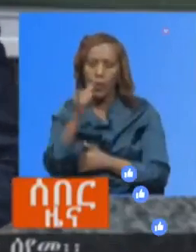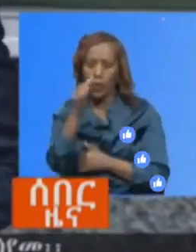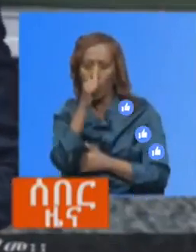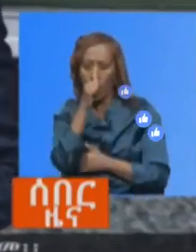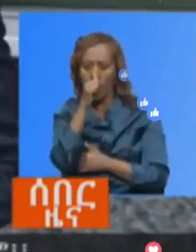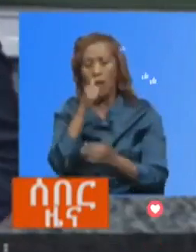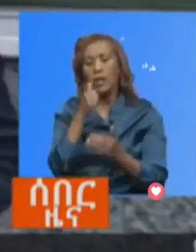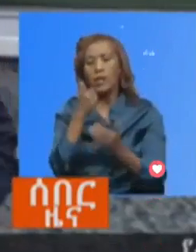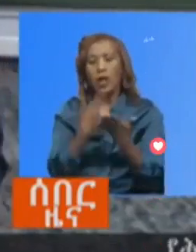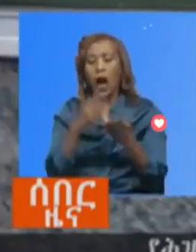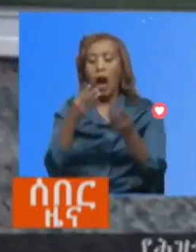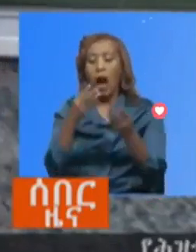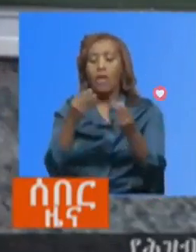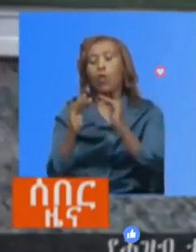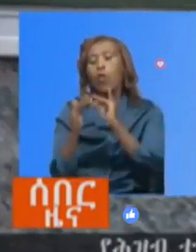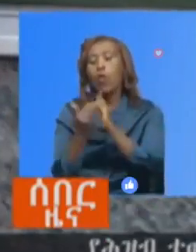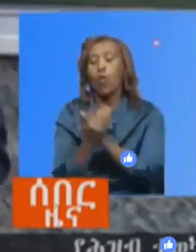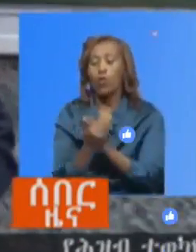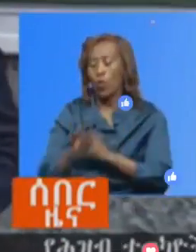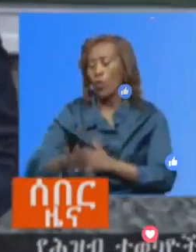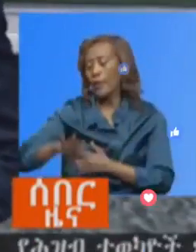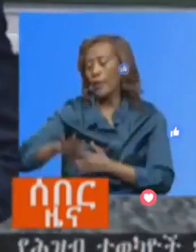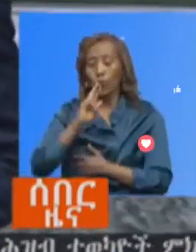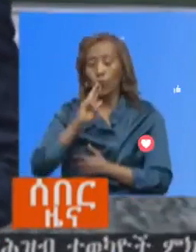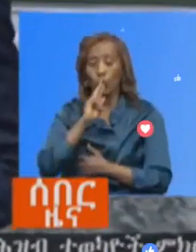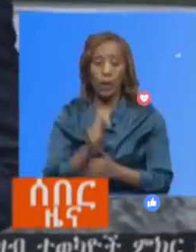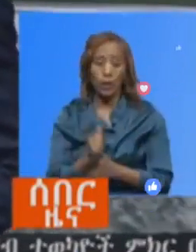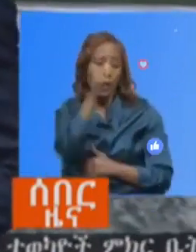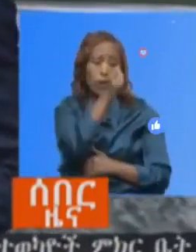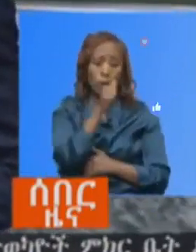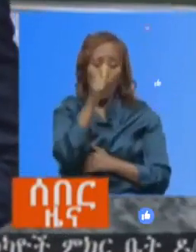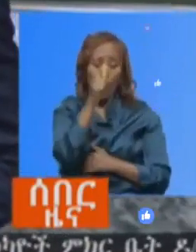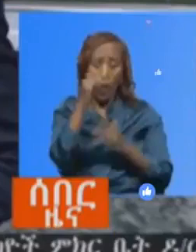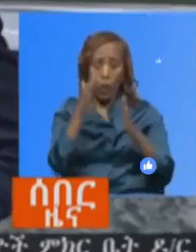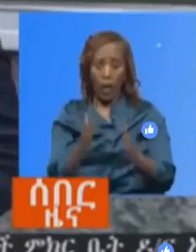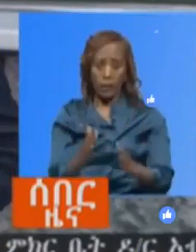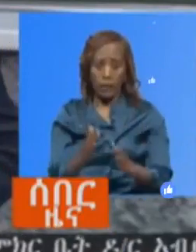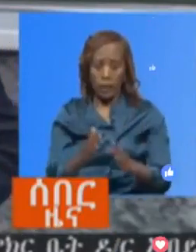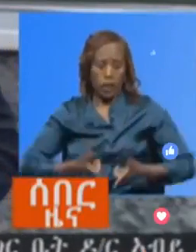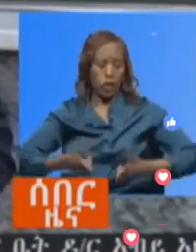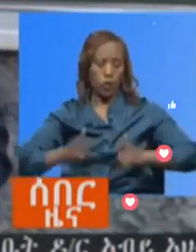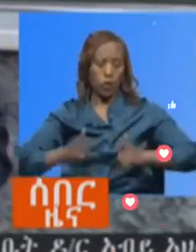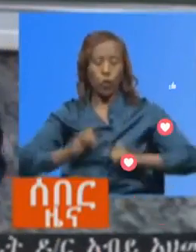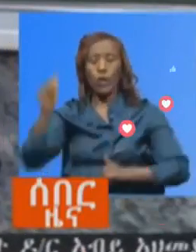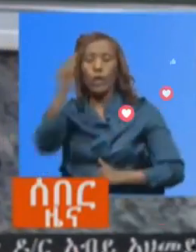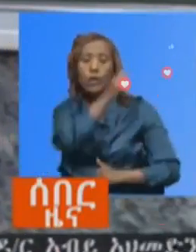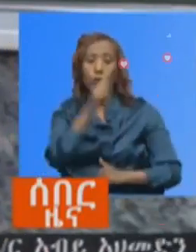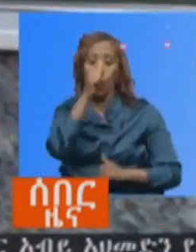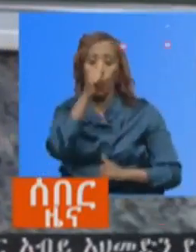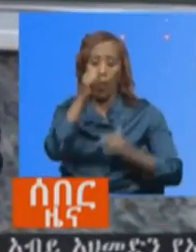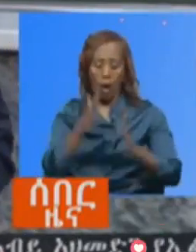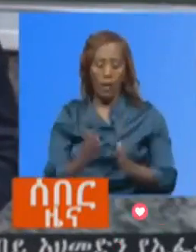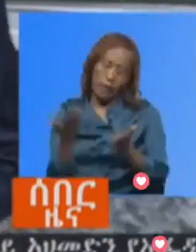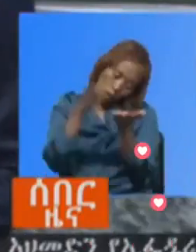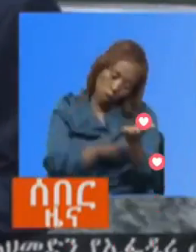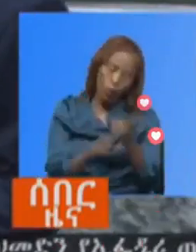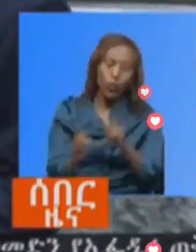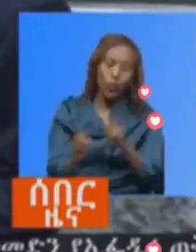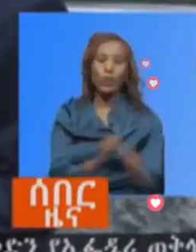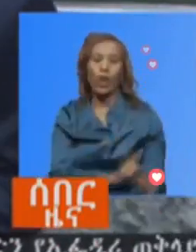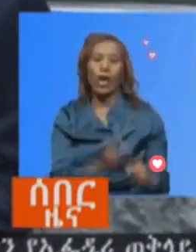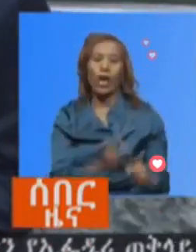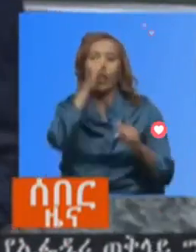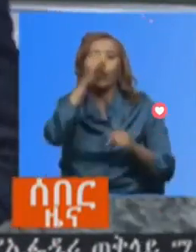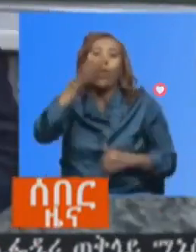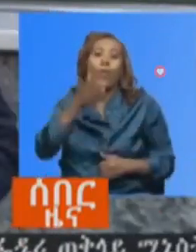ክፍል ውስጥ አፈር ሆኖ ታገኙታላችሁ። ኢትዮጵያውያን ስንኖር ኢትዮጵያዊ ስንሞት ደግሞ